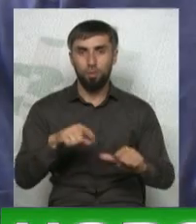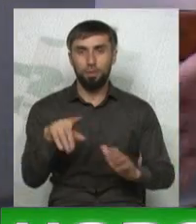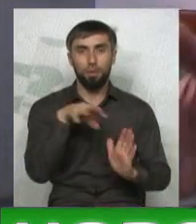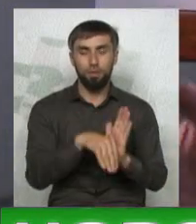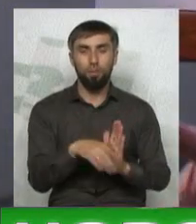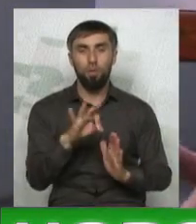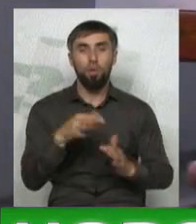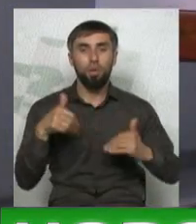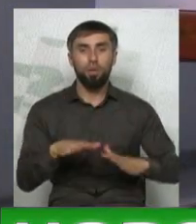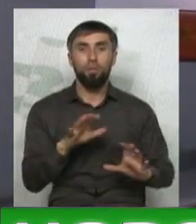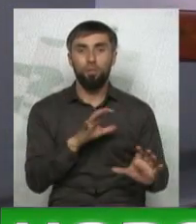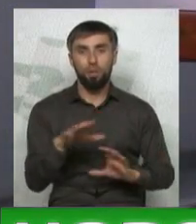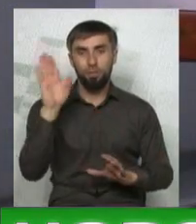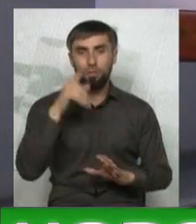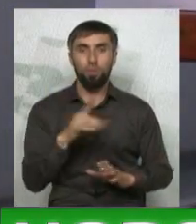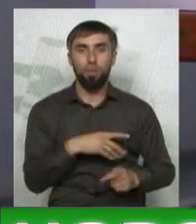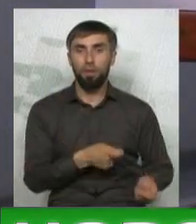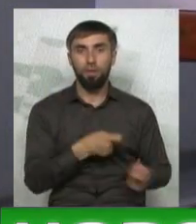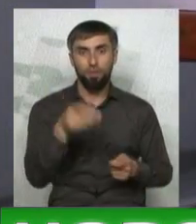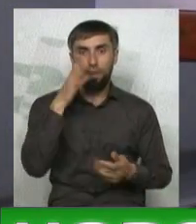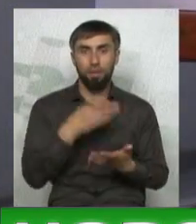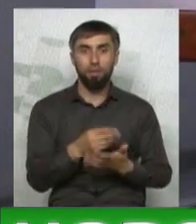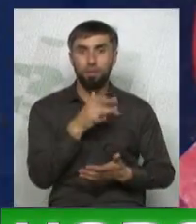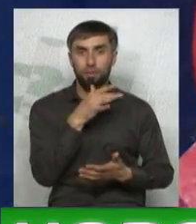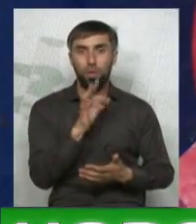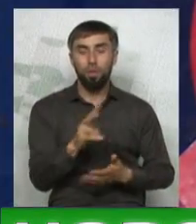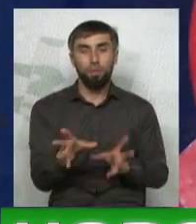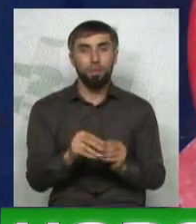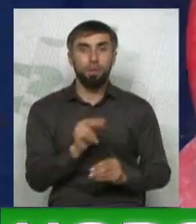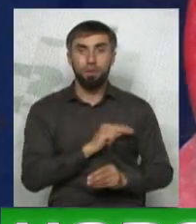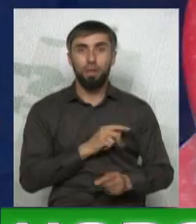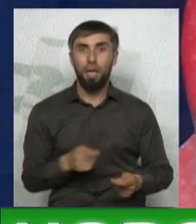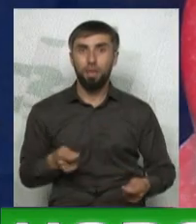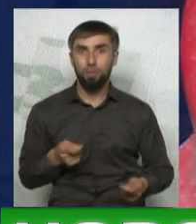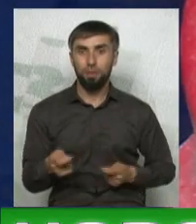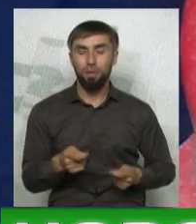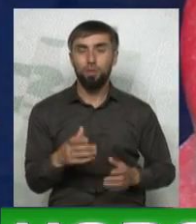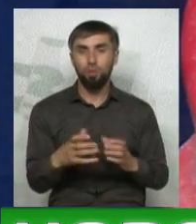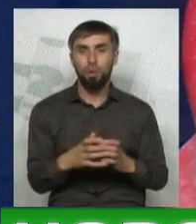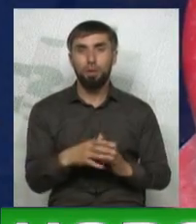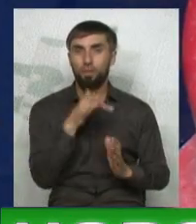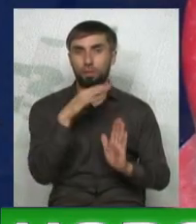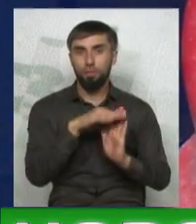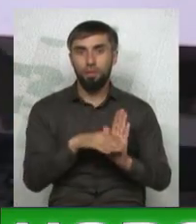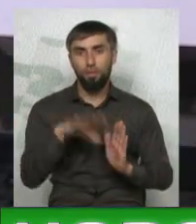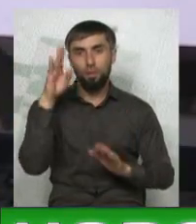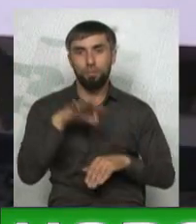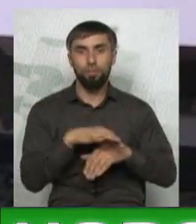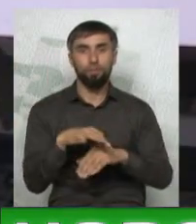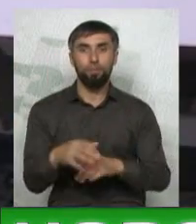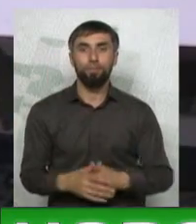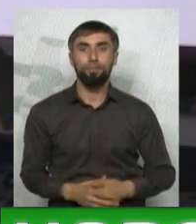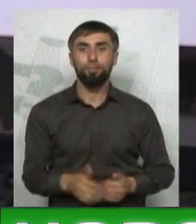с водоснабжением в селении. Чтобы доставить воду своевременно, он вместе с сотрудниками администрации составляет график подвоза.